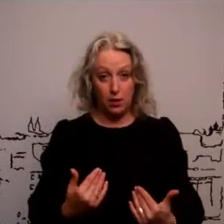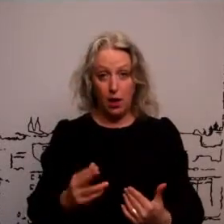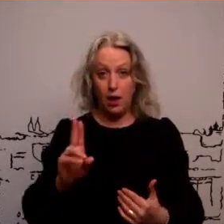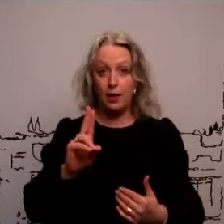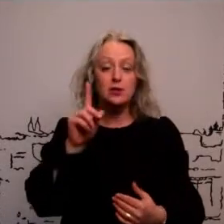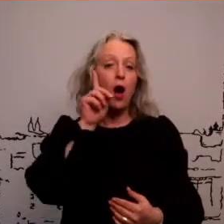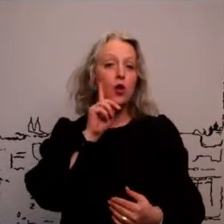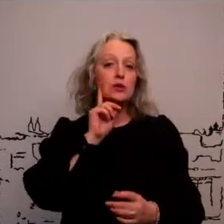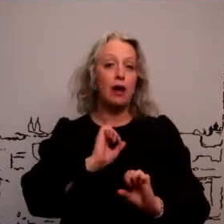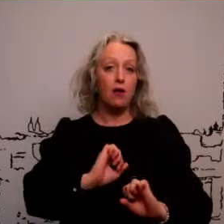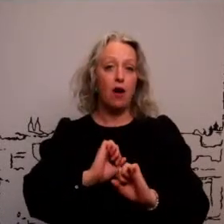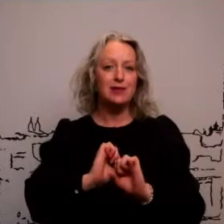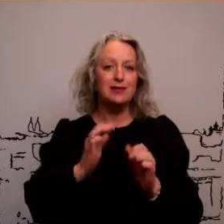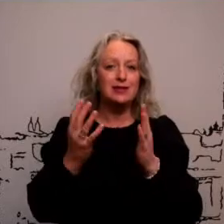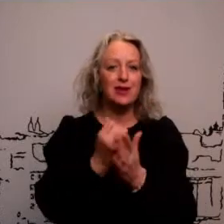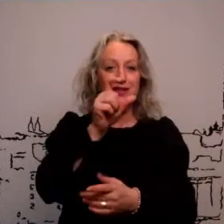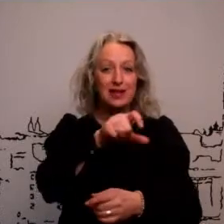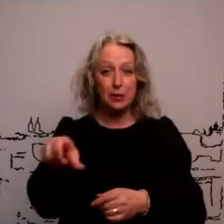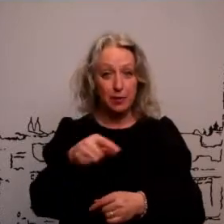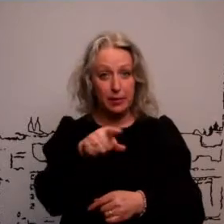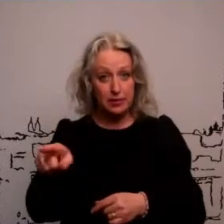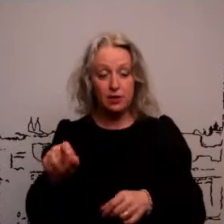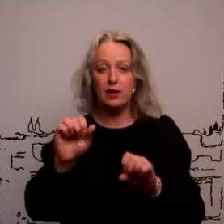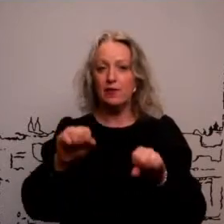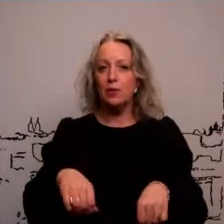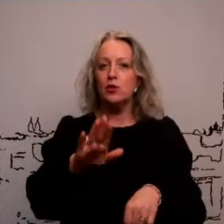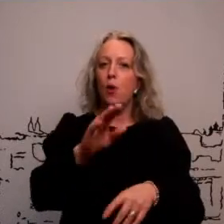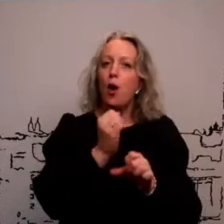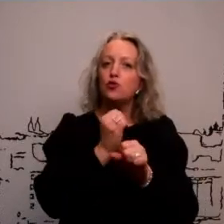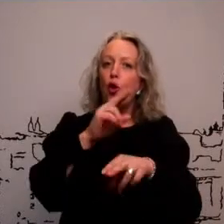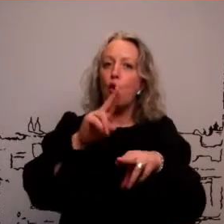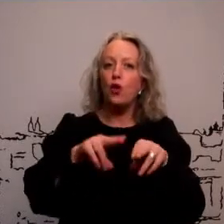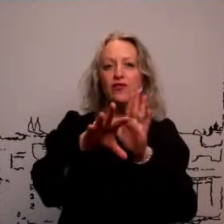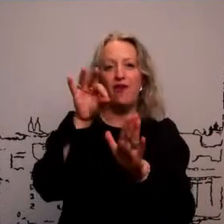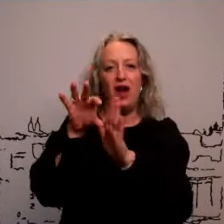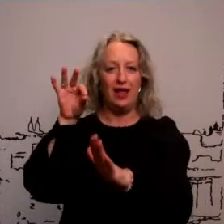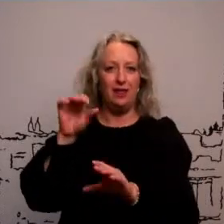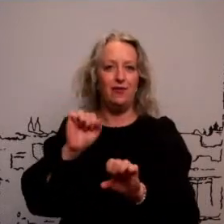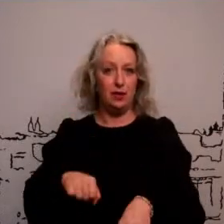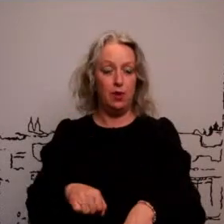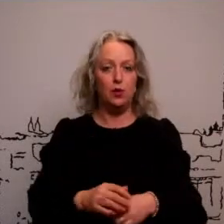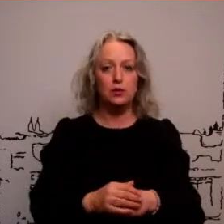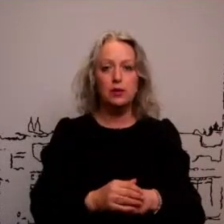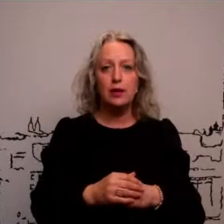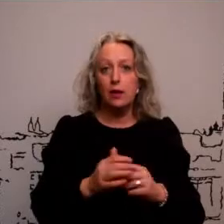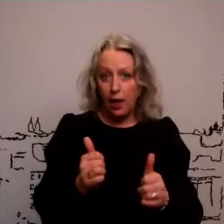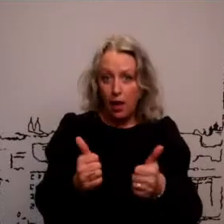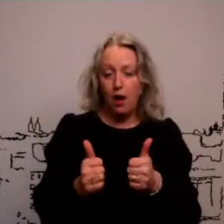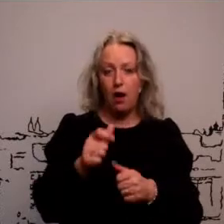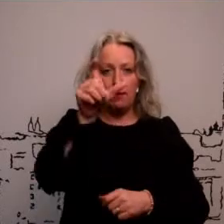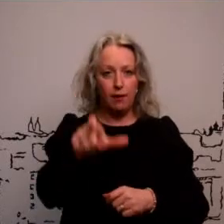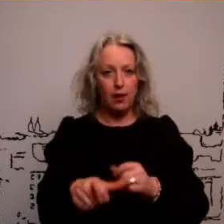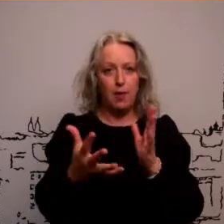ajutise kaitse, nendel inimestel on võimalik oma töökohti valida. ja see on ju hea, kui inimene leiab